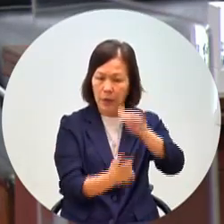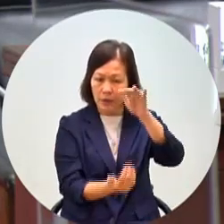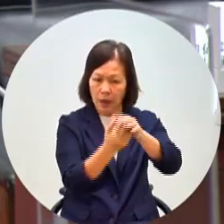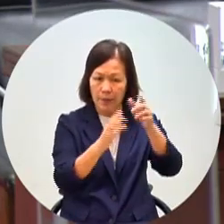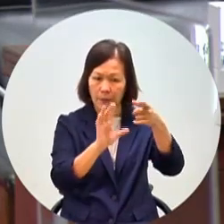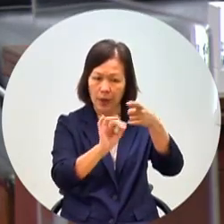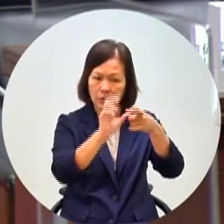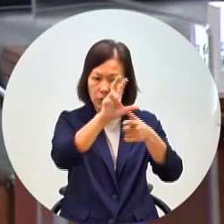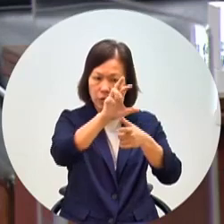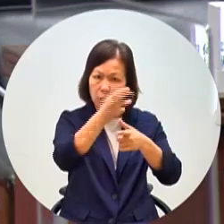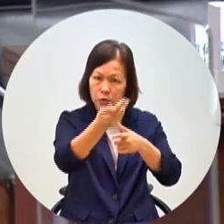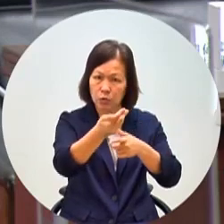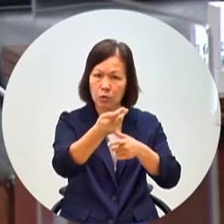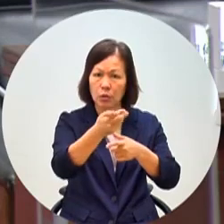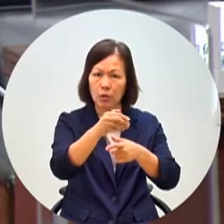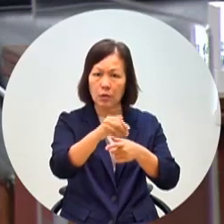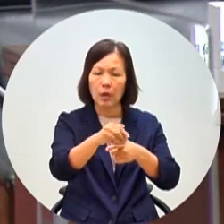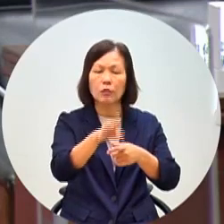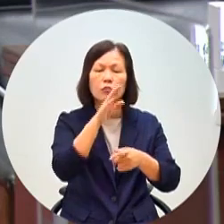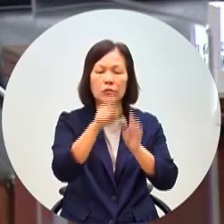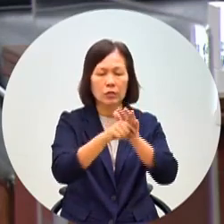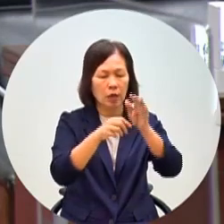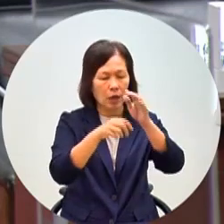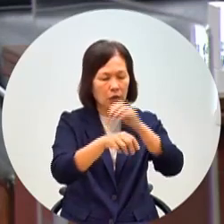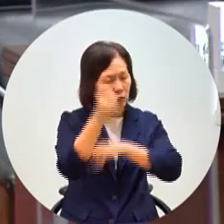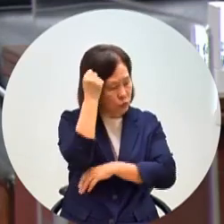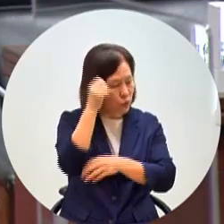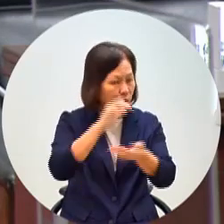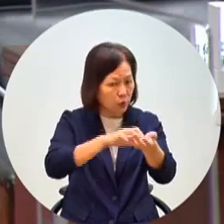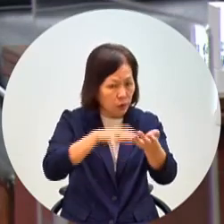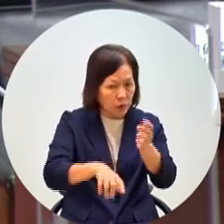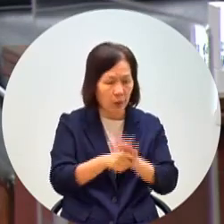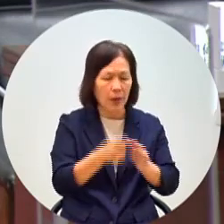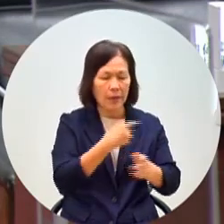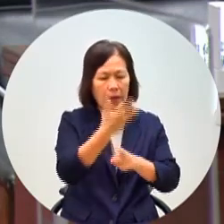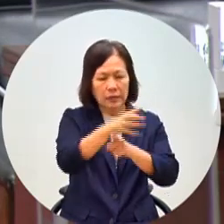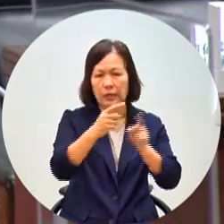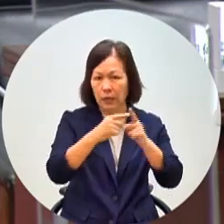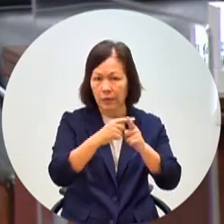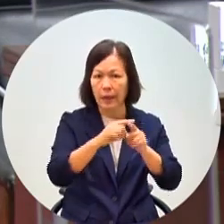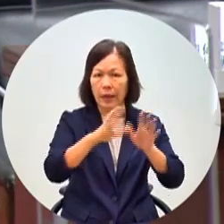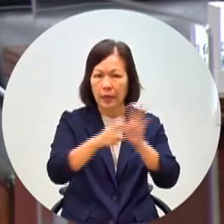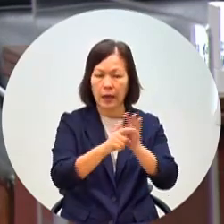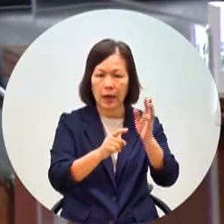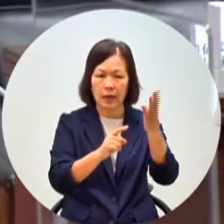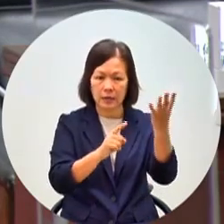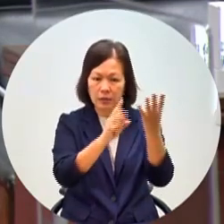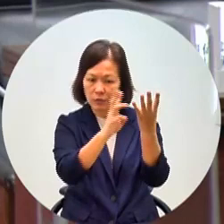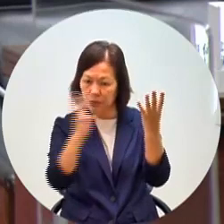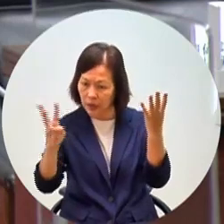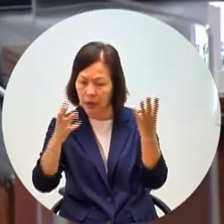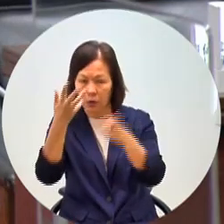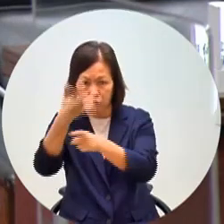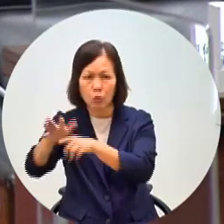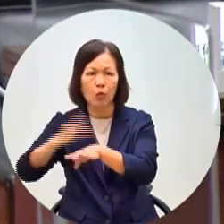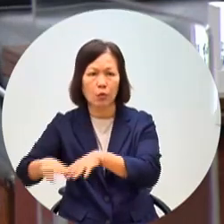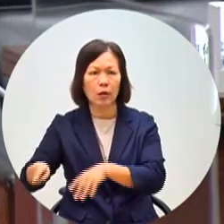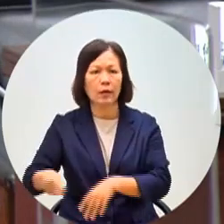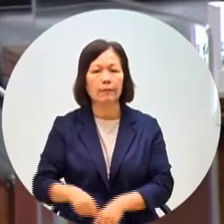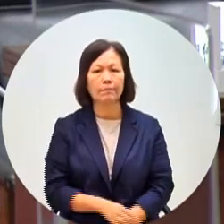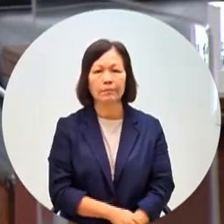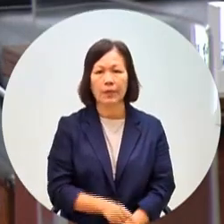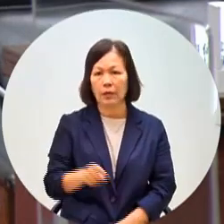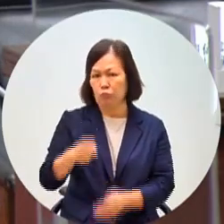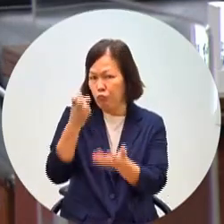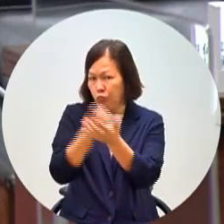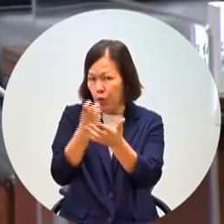79%，就是你住进病院啦。死的病人吼，有三个会死啦。这么